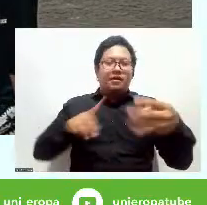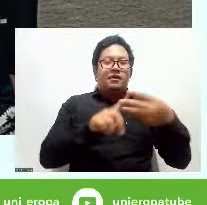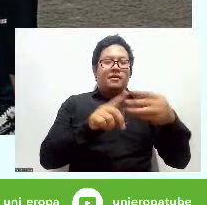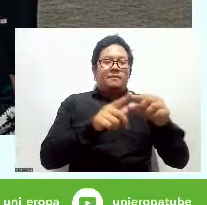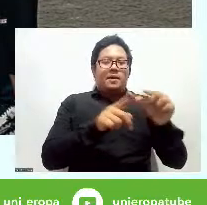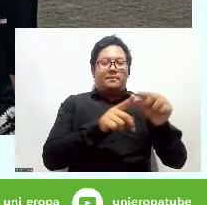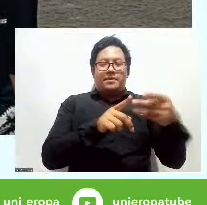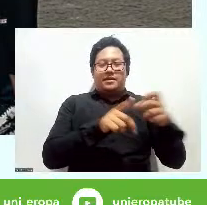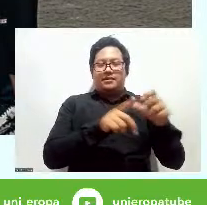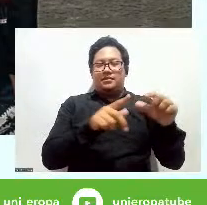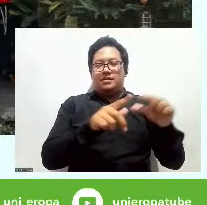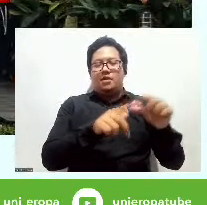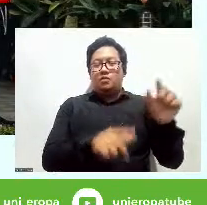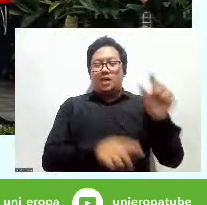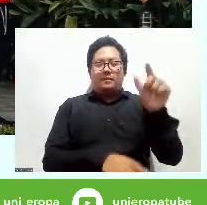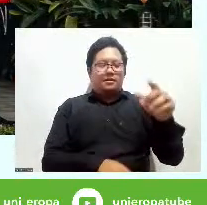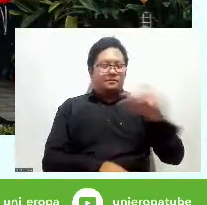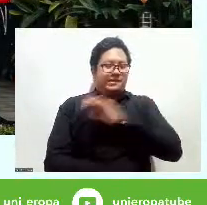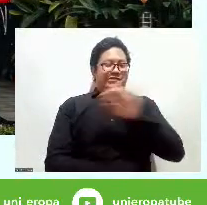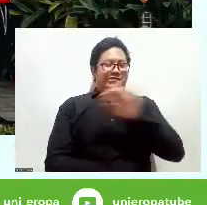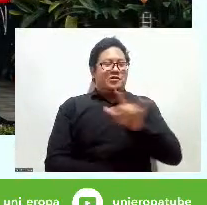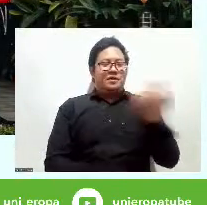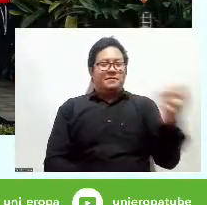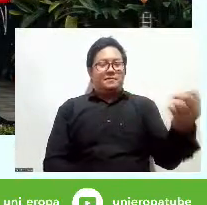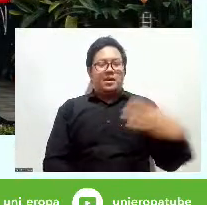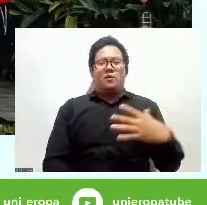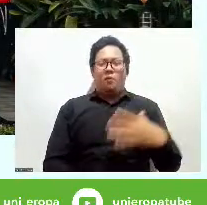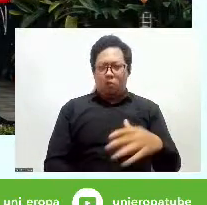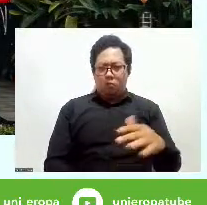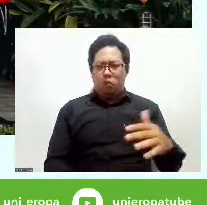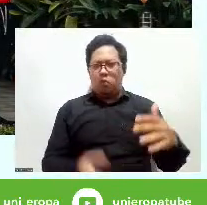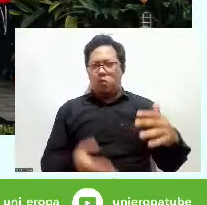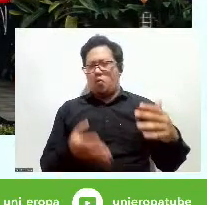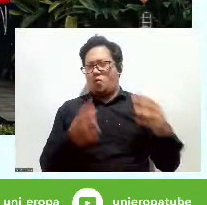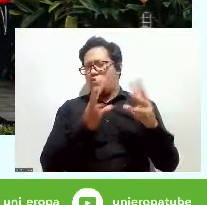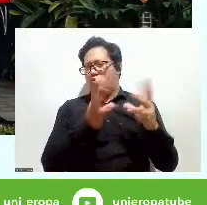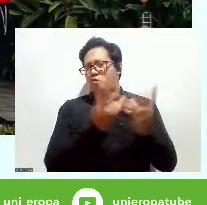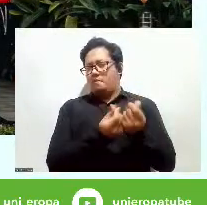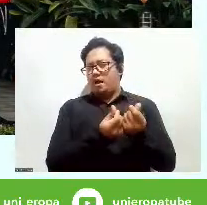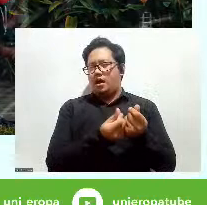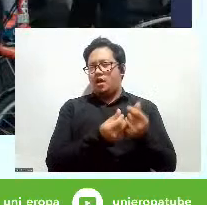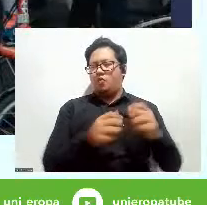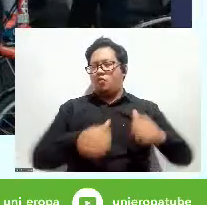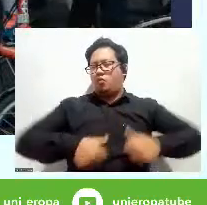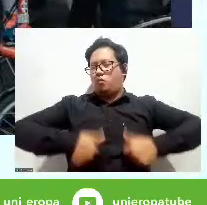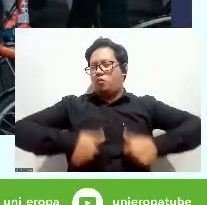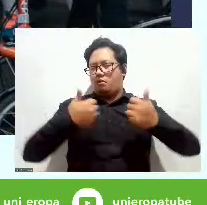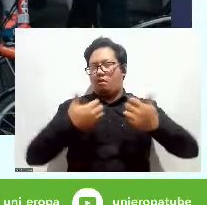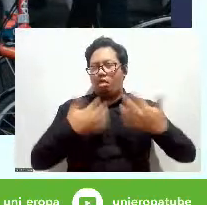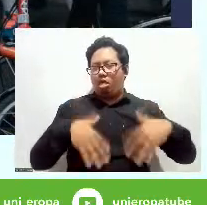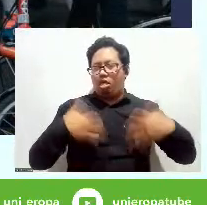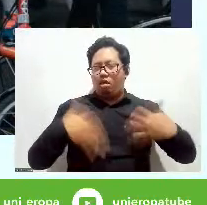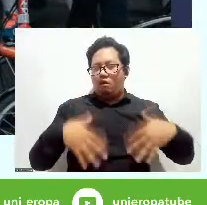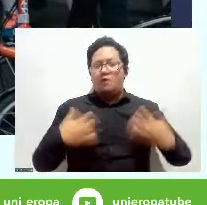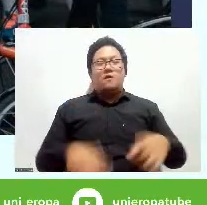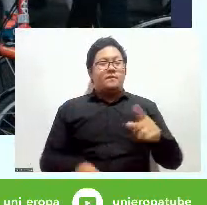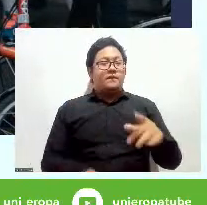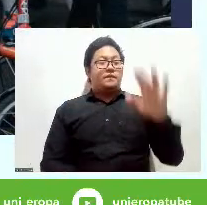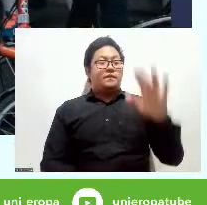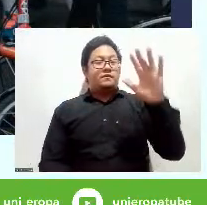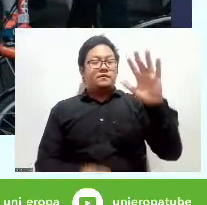bapak Jokowi menyebutkan angka yang juga luar biasa tidak kecil di Jabodetabek saja kerugian akibat kemacetan